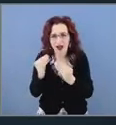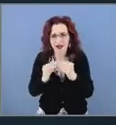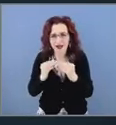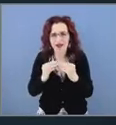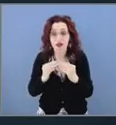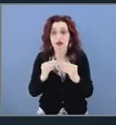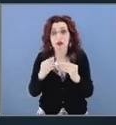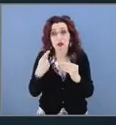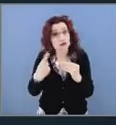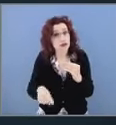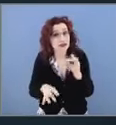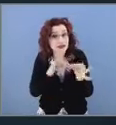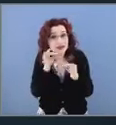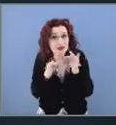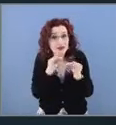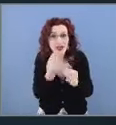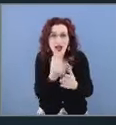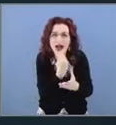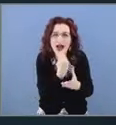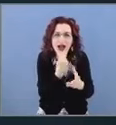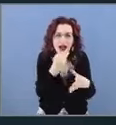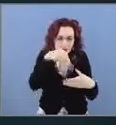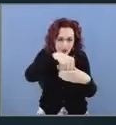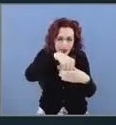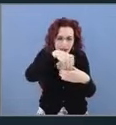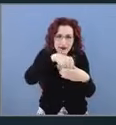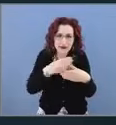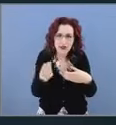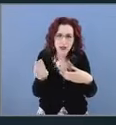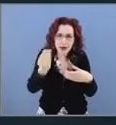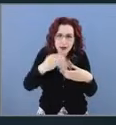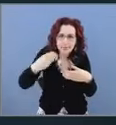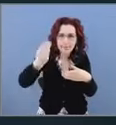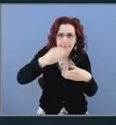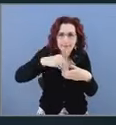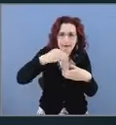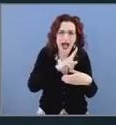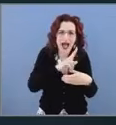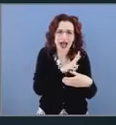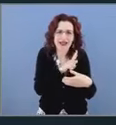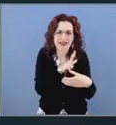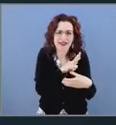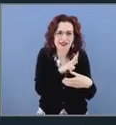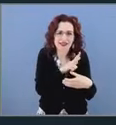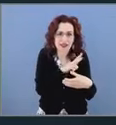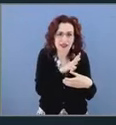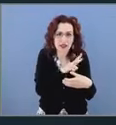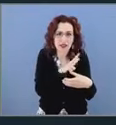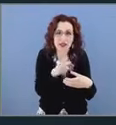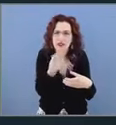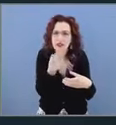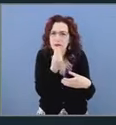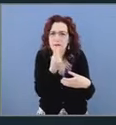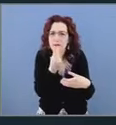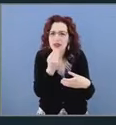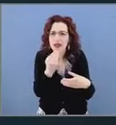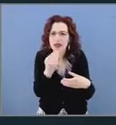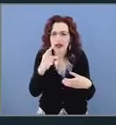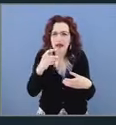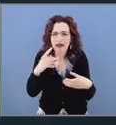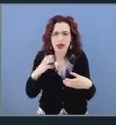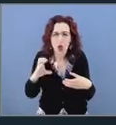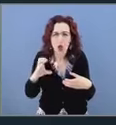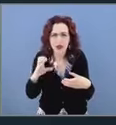sviluppo di alimenti arricchiti in nutraceutici, la riduzione della densità calorica di alimenti, l'individuazione